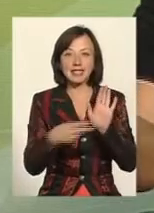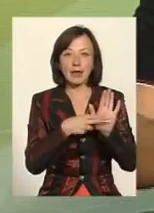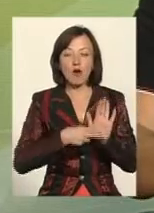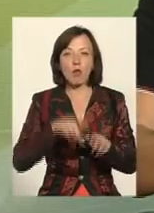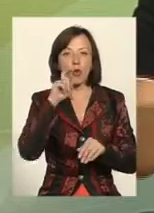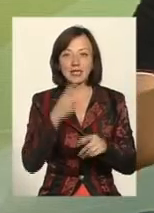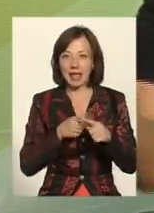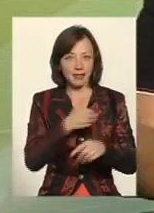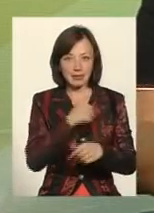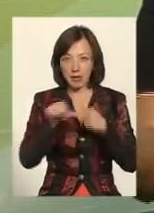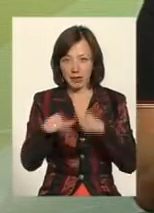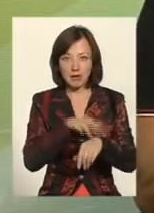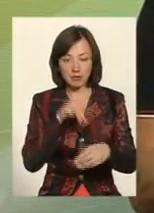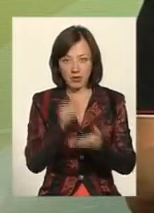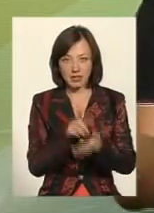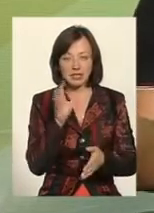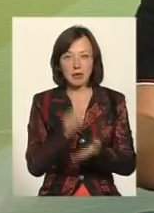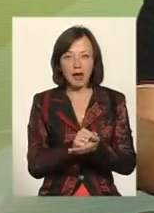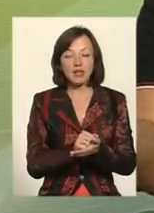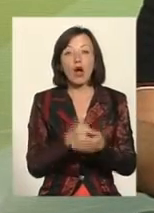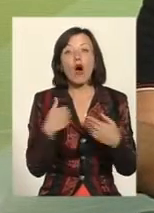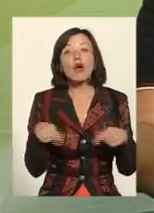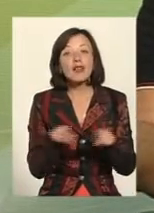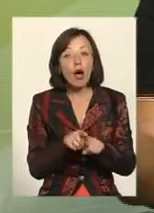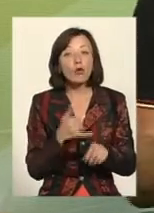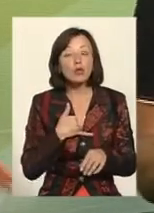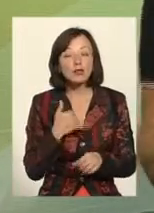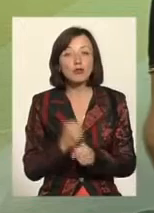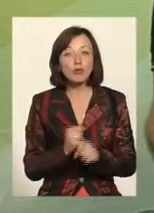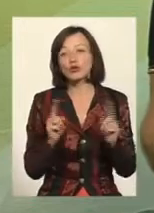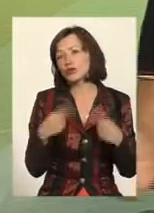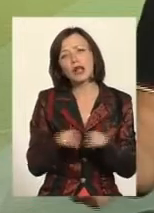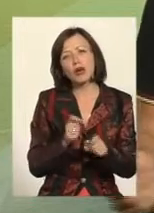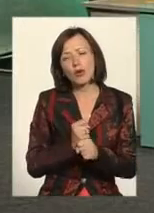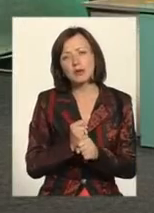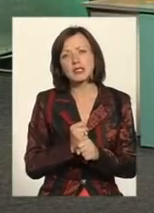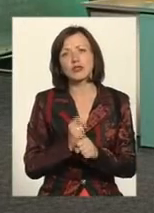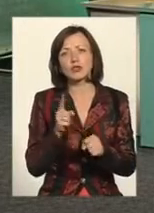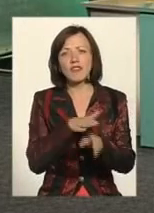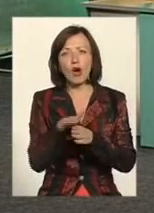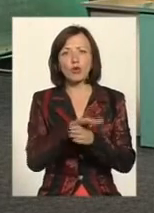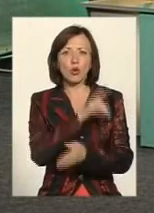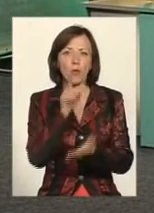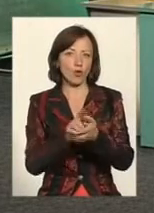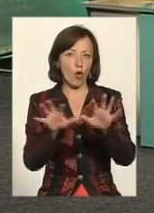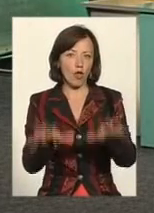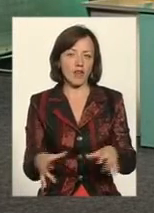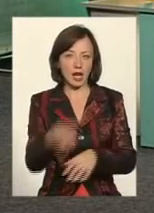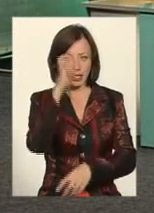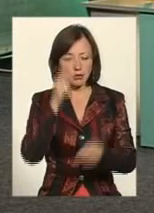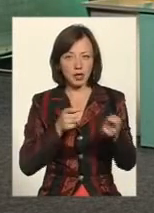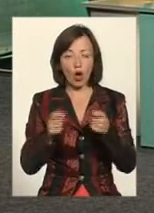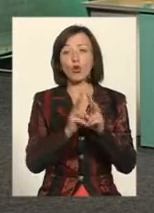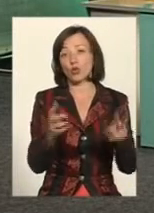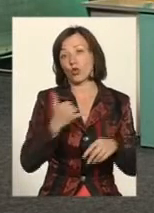не сепаратизм. Цим міліція повинна займатися ще чим. Отак у нас робиться. А чому так робиться? Тому що виконуючи обов'язки голови